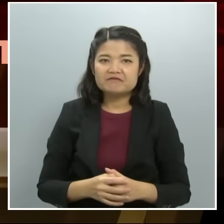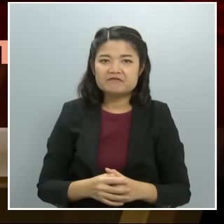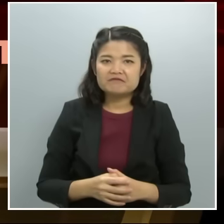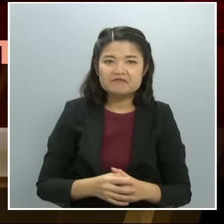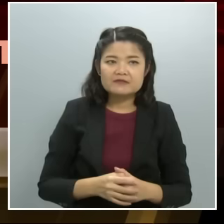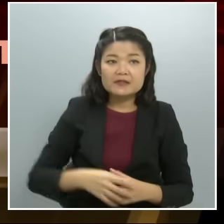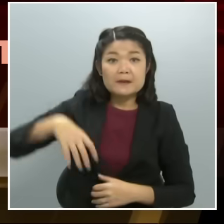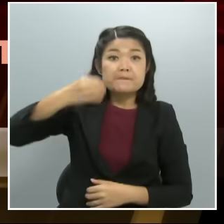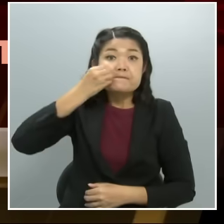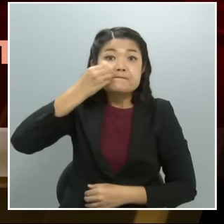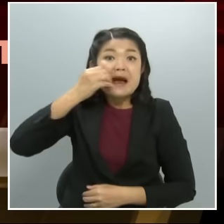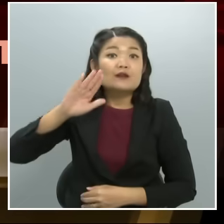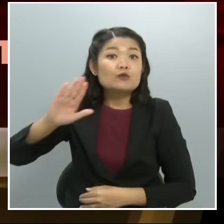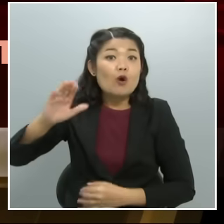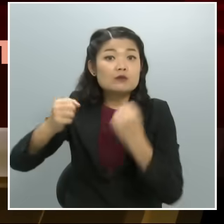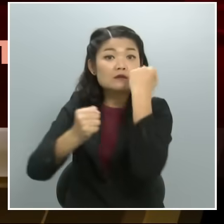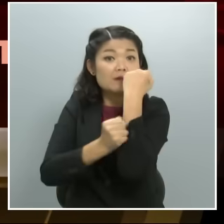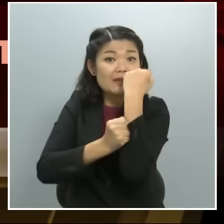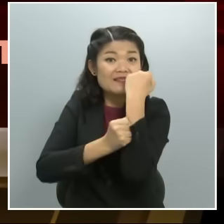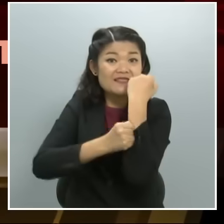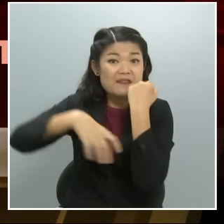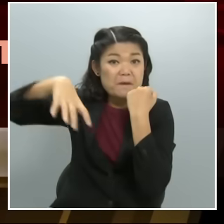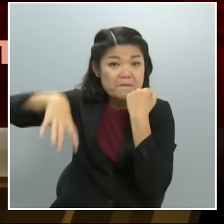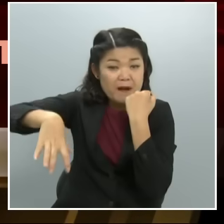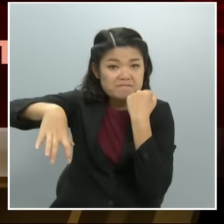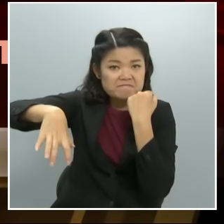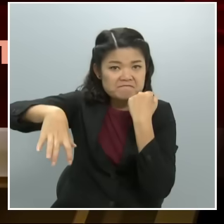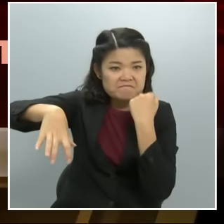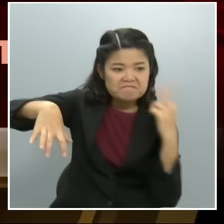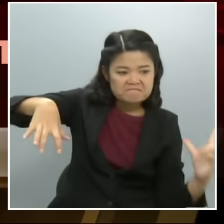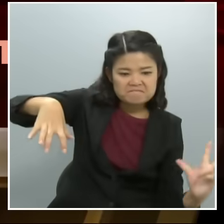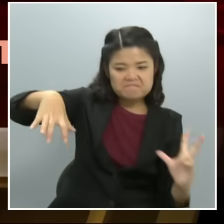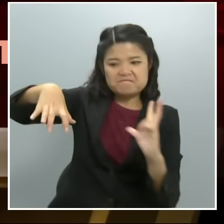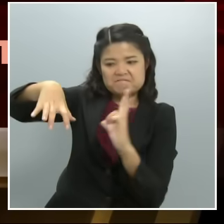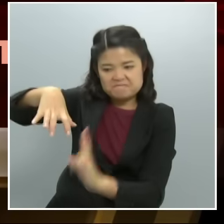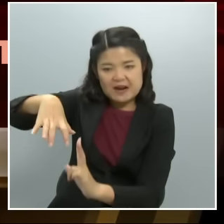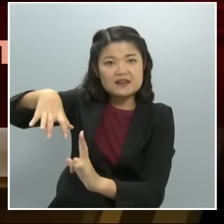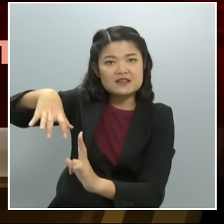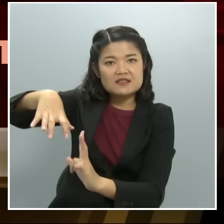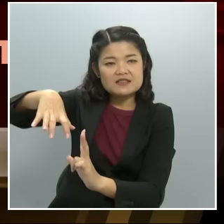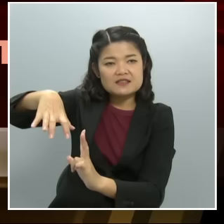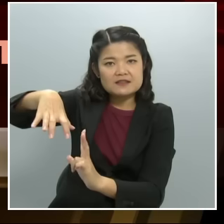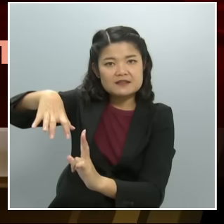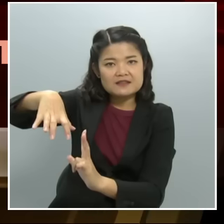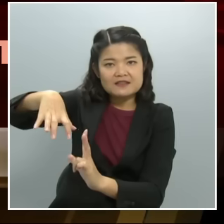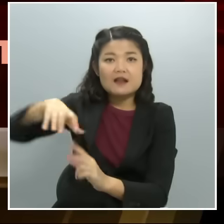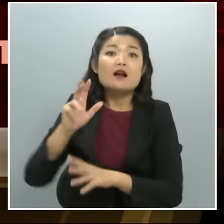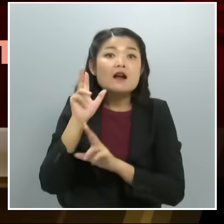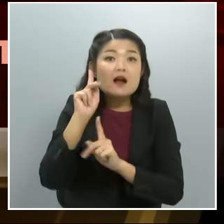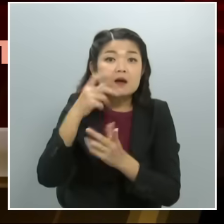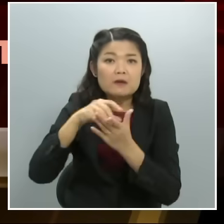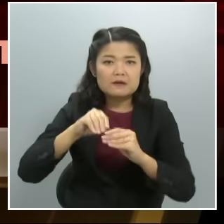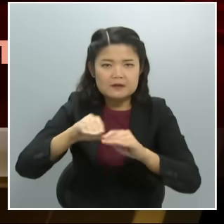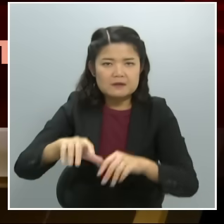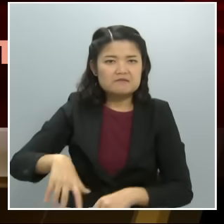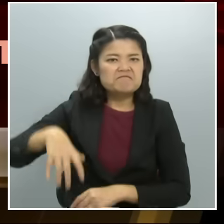ารซึ่งเป็นบ้านพักซึ่งอยู่ตรงจุดเกิดเหตุนั่นแหละและทั้งสามที่เอ่ยชื่อมาอันนี้แหล่งข่าวบอกยังเป็น